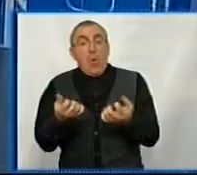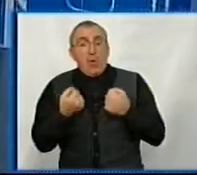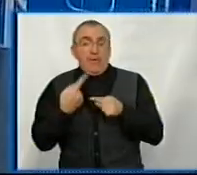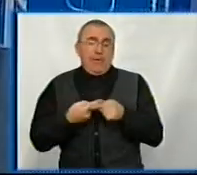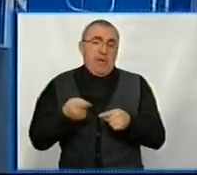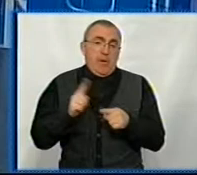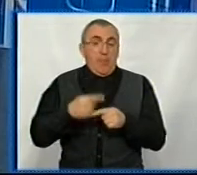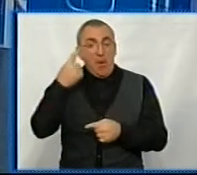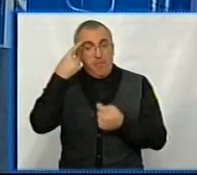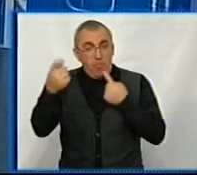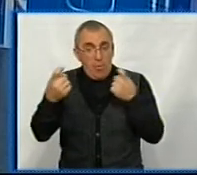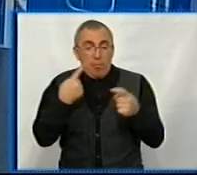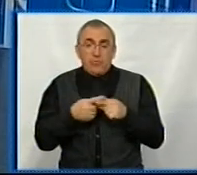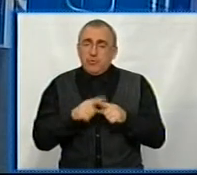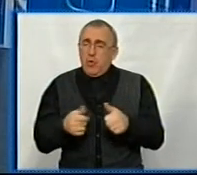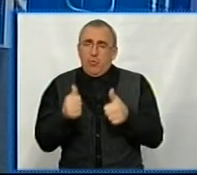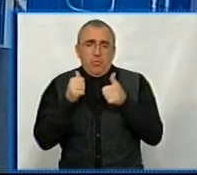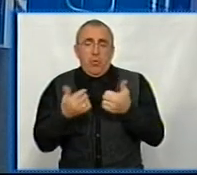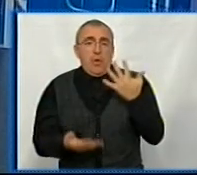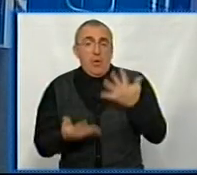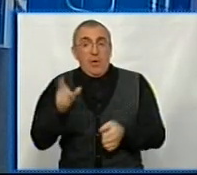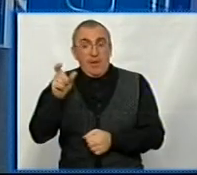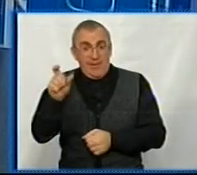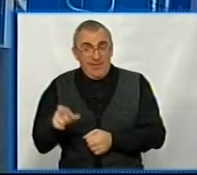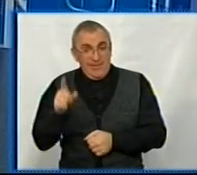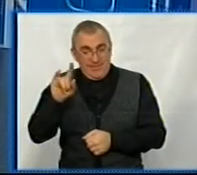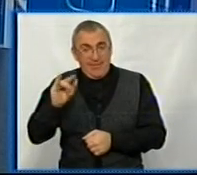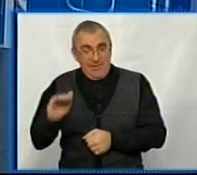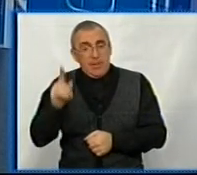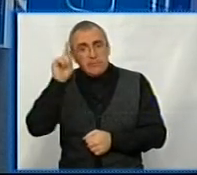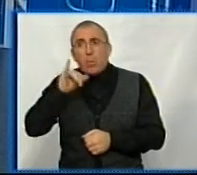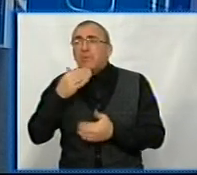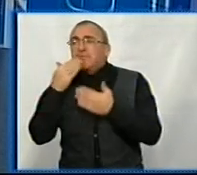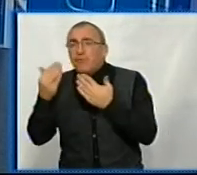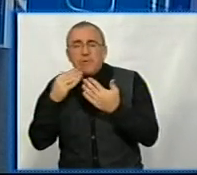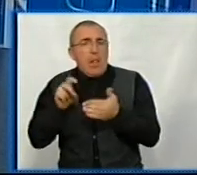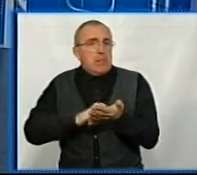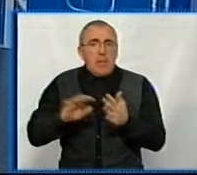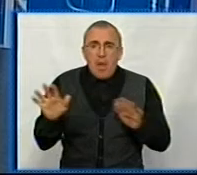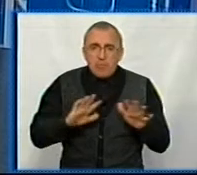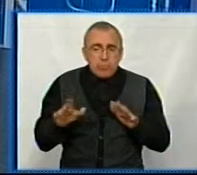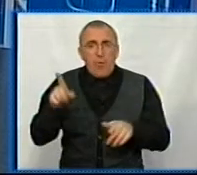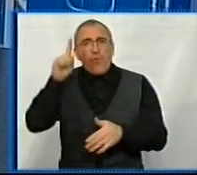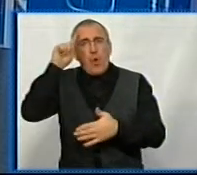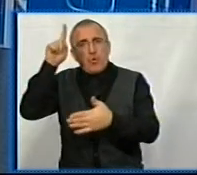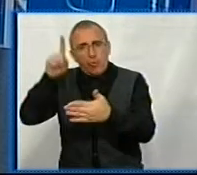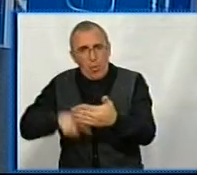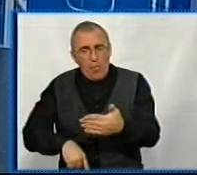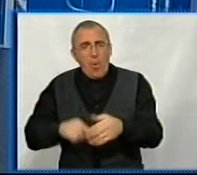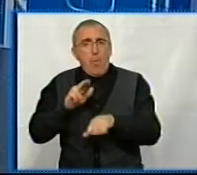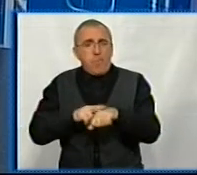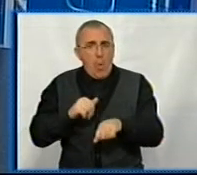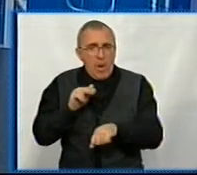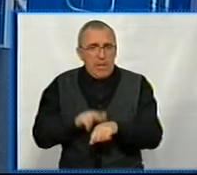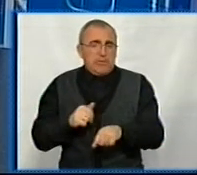такі повідомлення, і це дуже добре, якщо дитина знає, куди їй звертатися, не боїться, вона довіряє поліції,